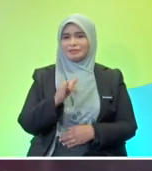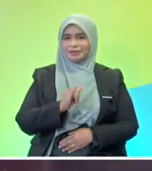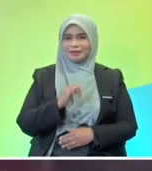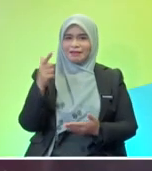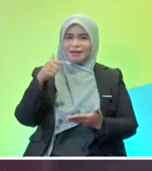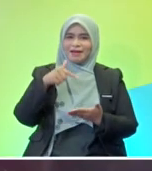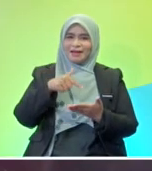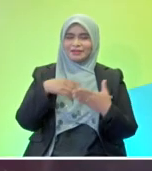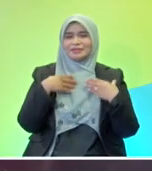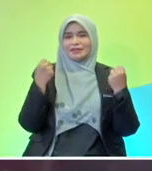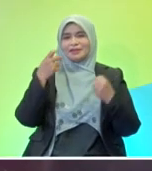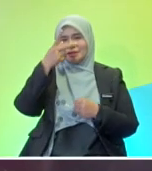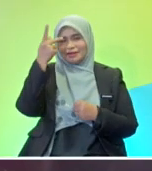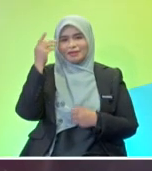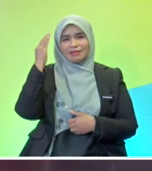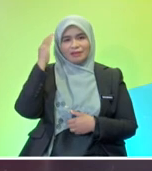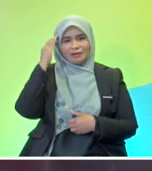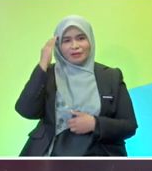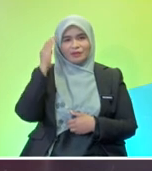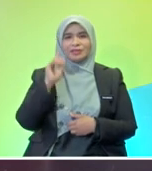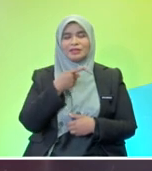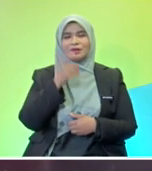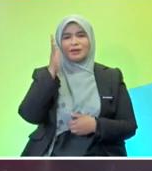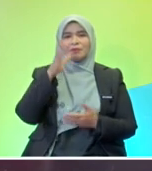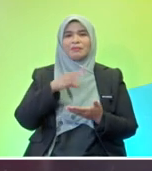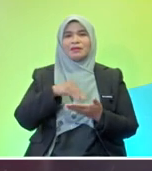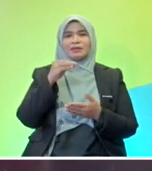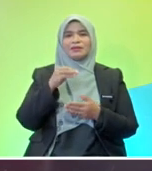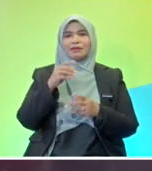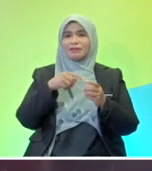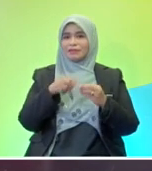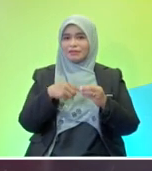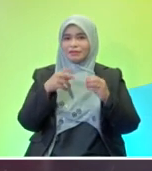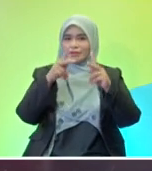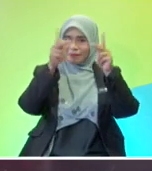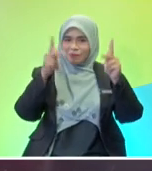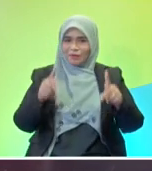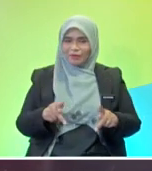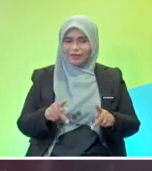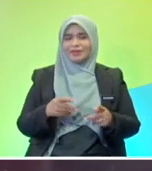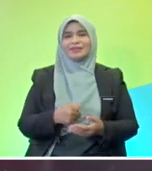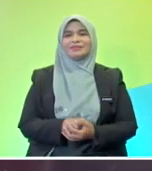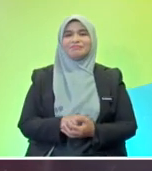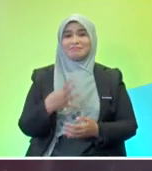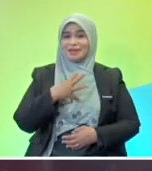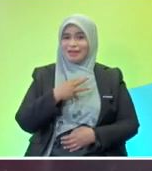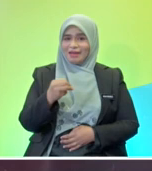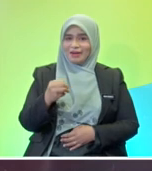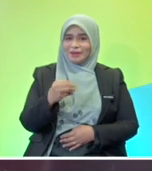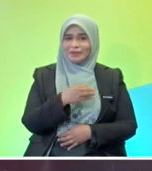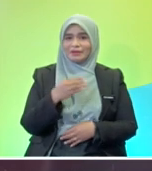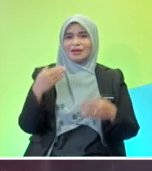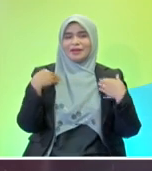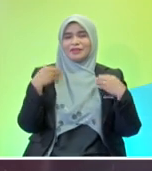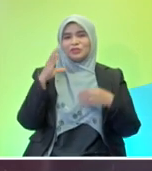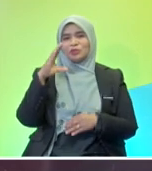hari ini kerana tahu kita nak belajar tentang boneka ya cikgu. Menarik. Wah, belajaran kita hari ini. Menarik, dan ada contoh-contoh